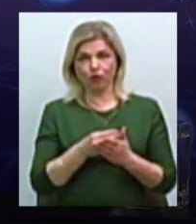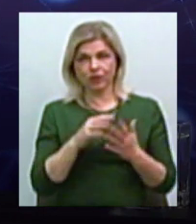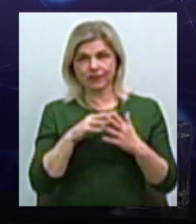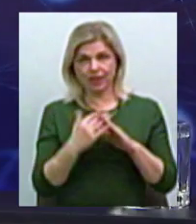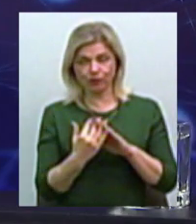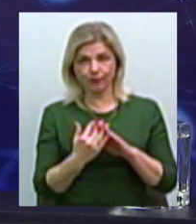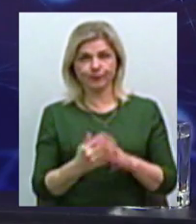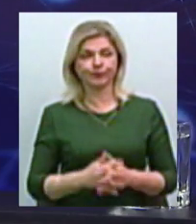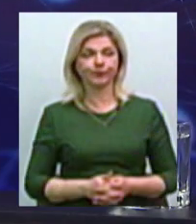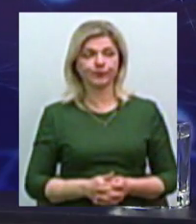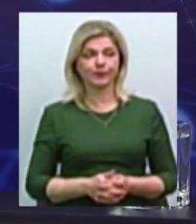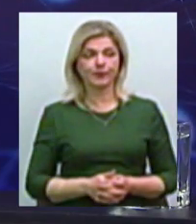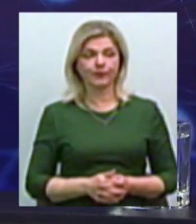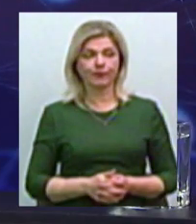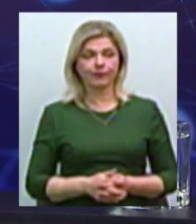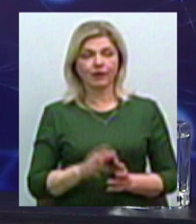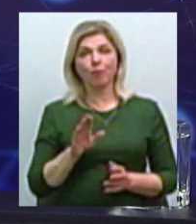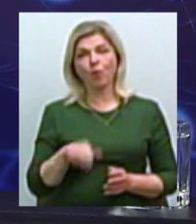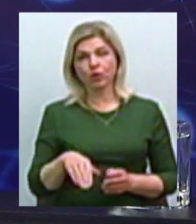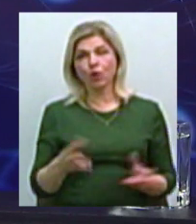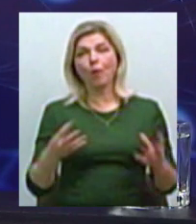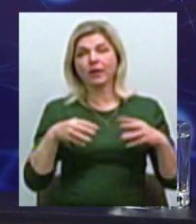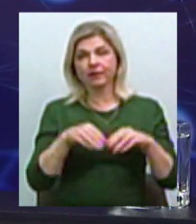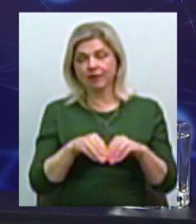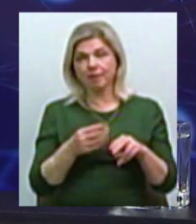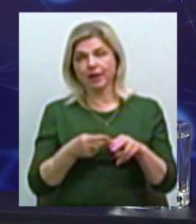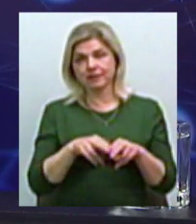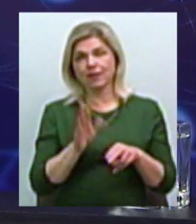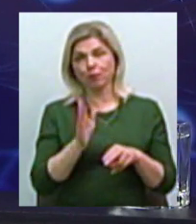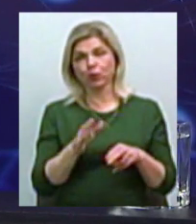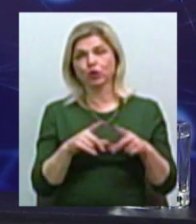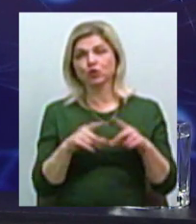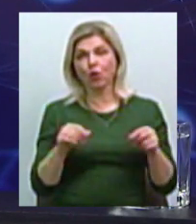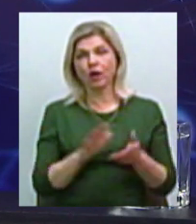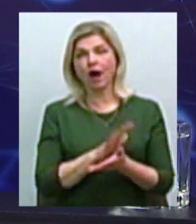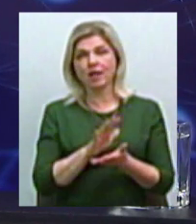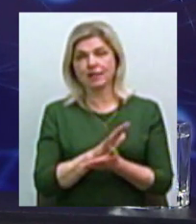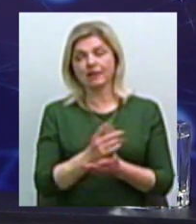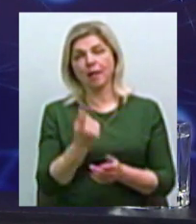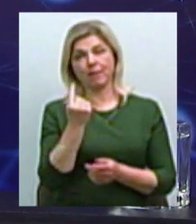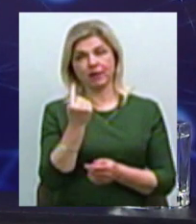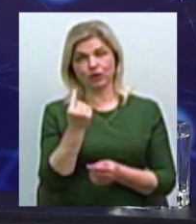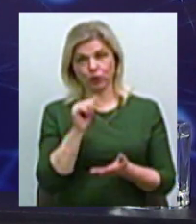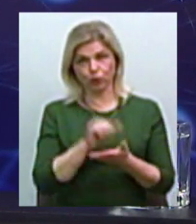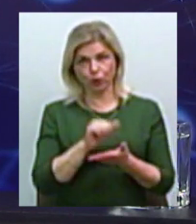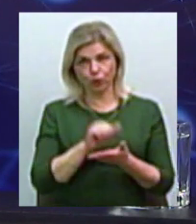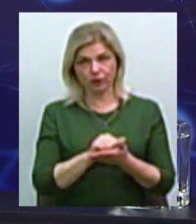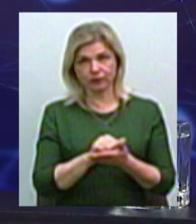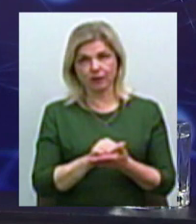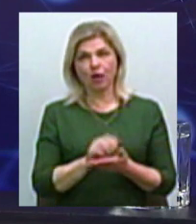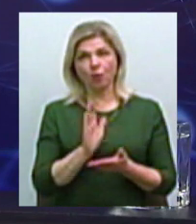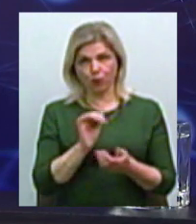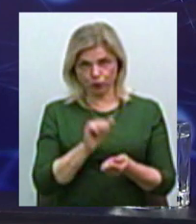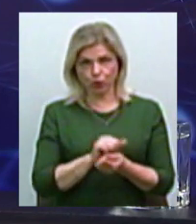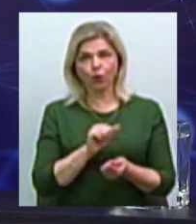учасники медіа-центру, про своє село, і потім ми об'єднаємо, це буде шкільна газета, перший друк. Далі у нас вони зараз... Тобто це буде друковане